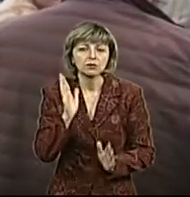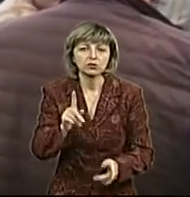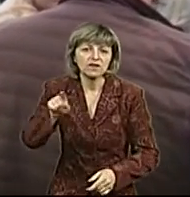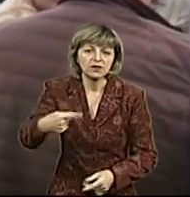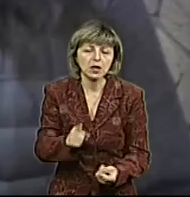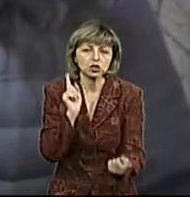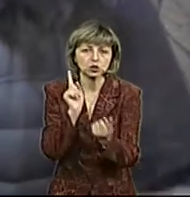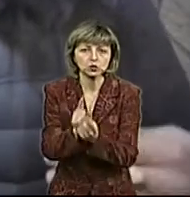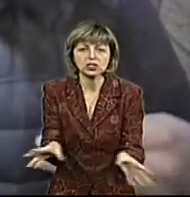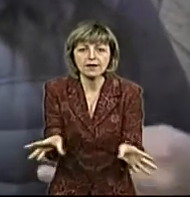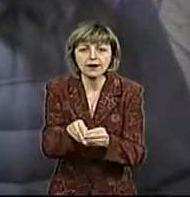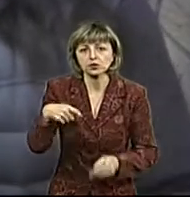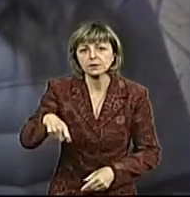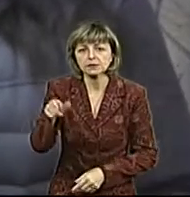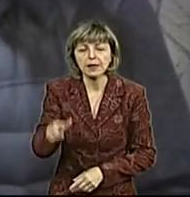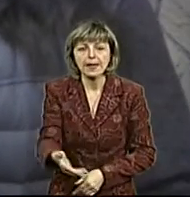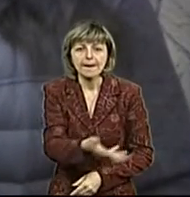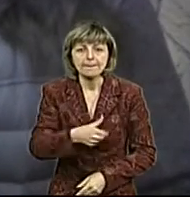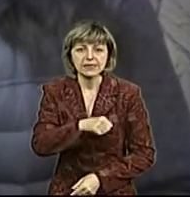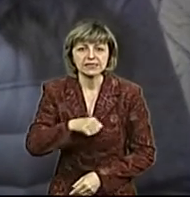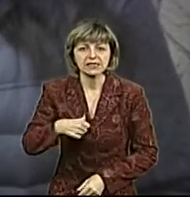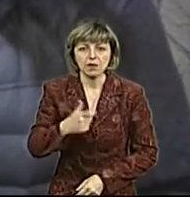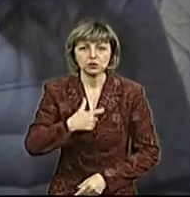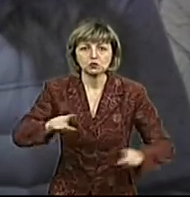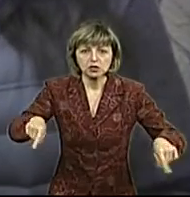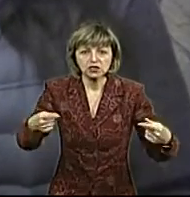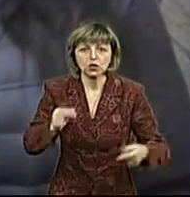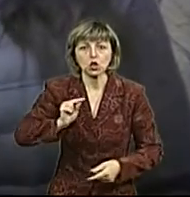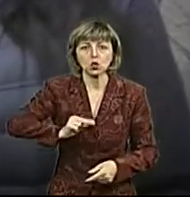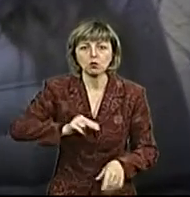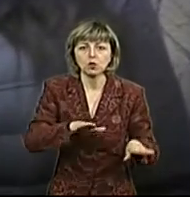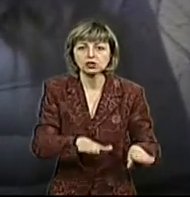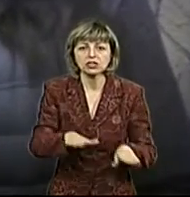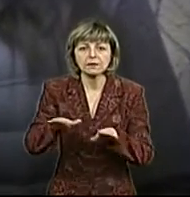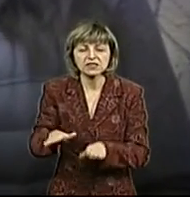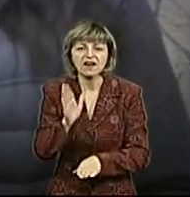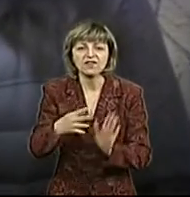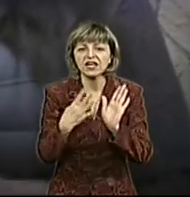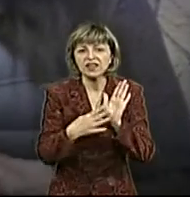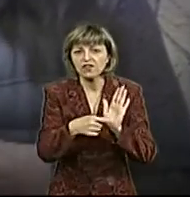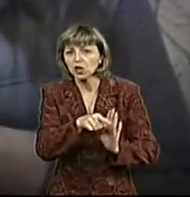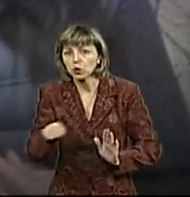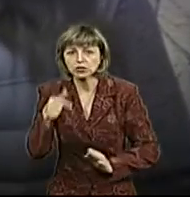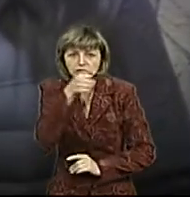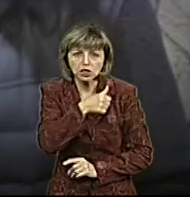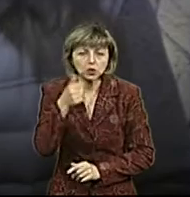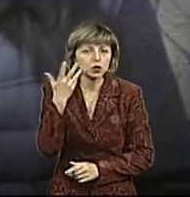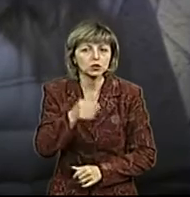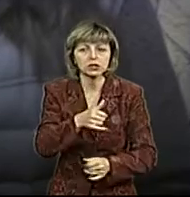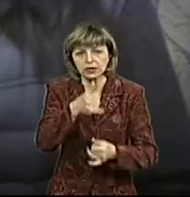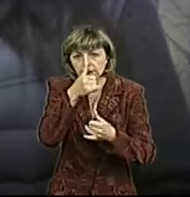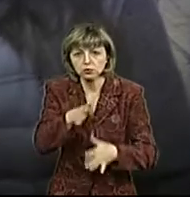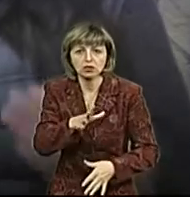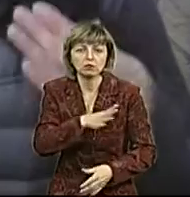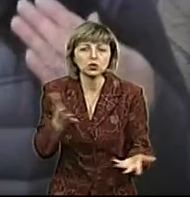зустрічі з президентом. Ми самі собі створювали ці робочі місця ще в 90-ті роки, коли не було змоги знайти